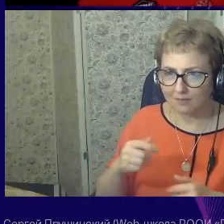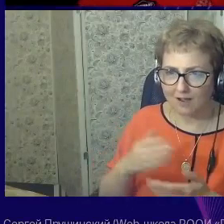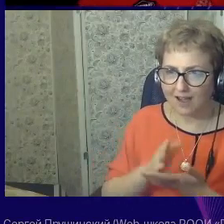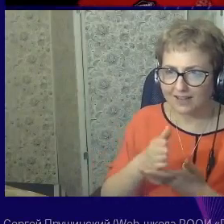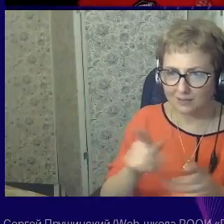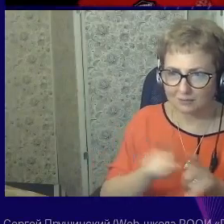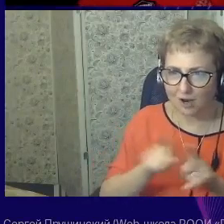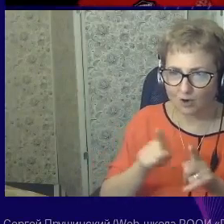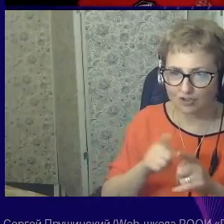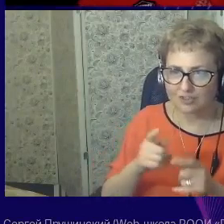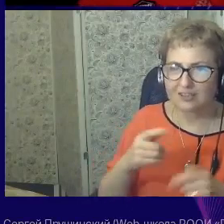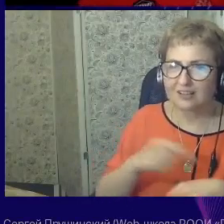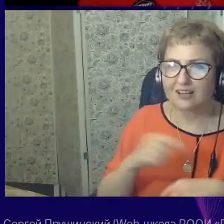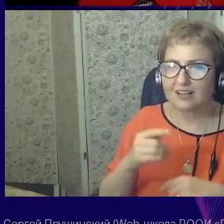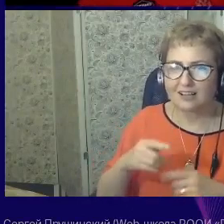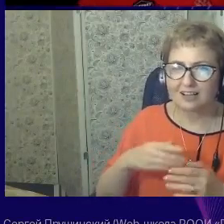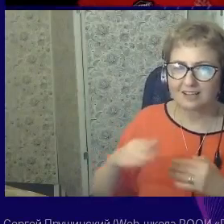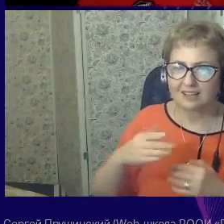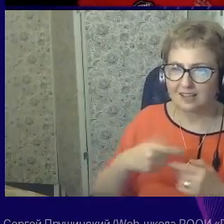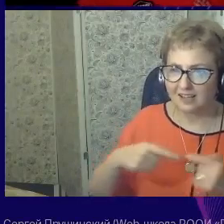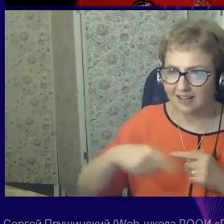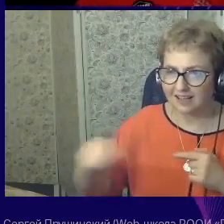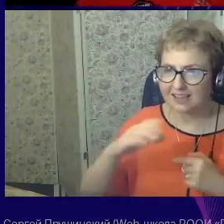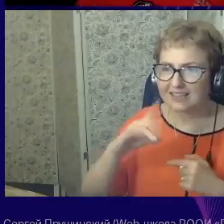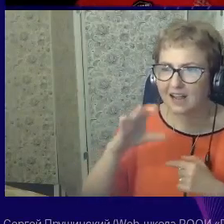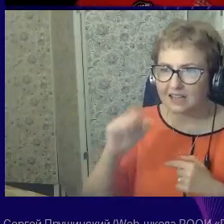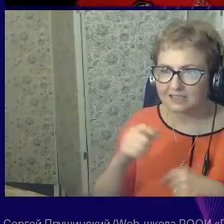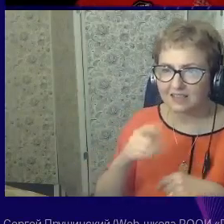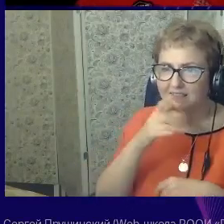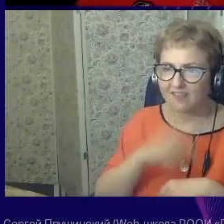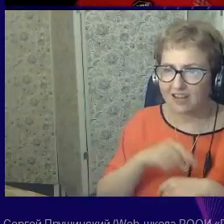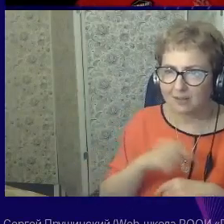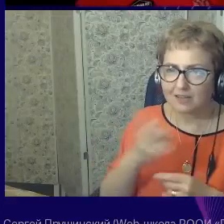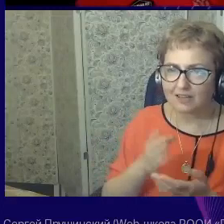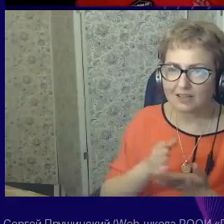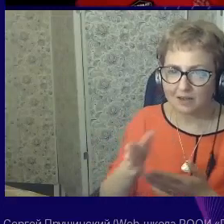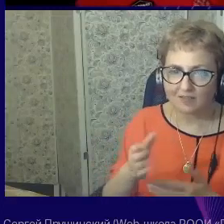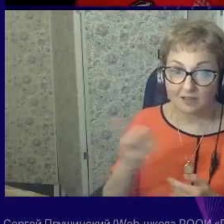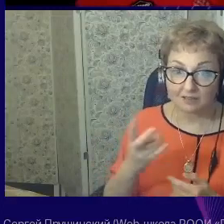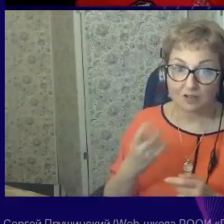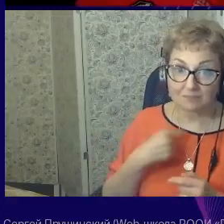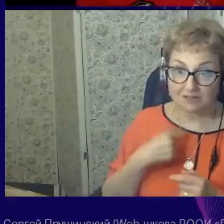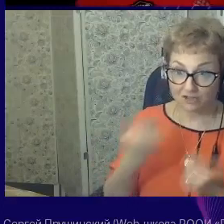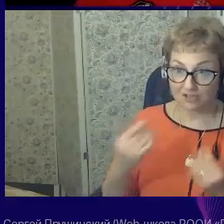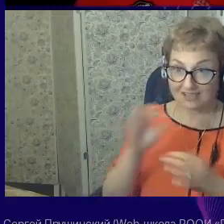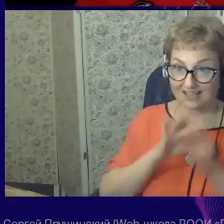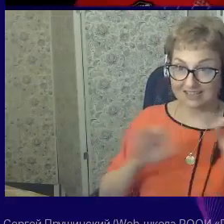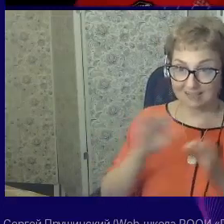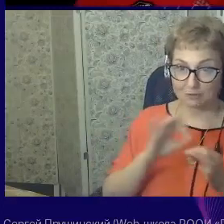когда проходятся трассы на время, и пройти надо его именно в этом направлении. Но в данном случае мы на схеме